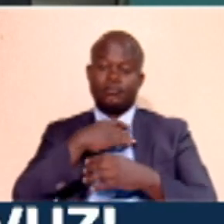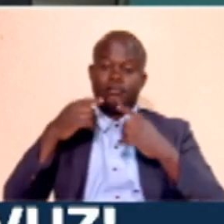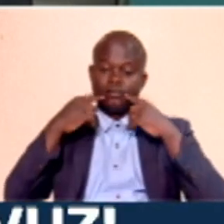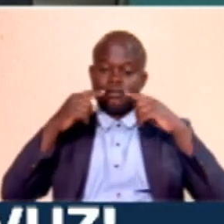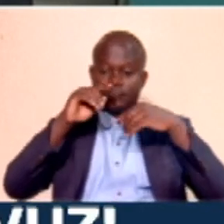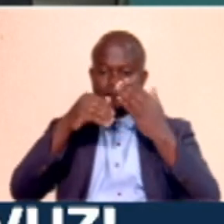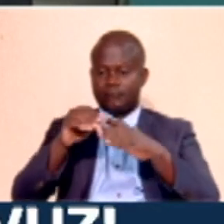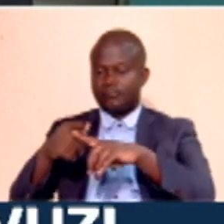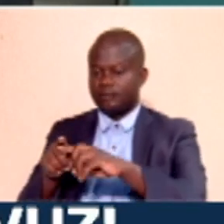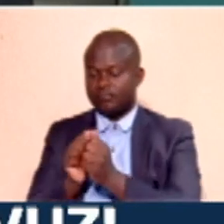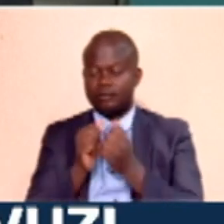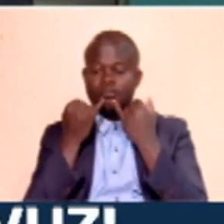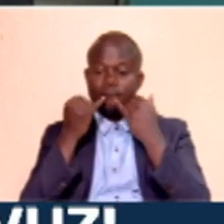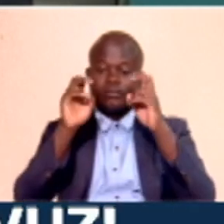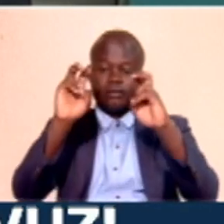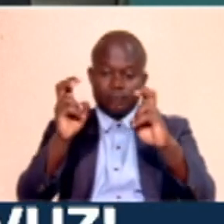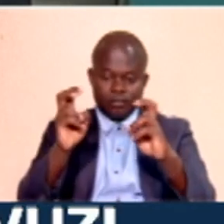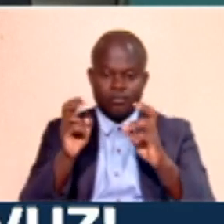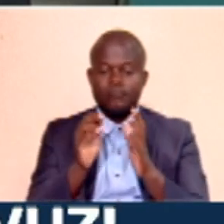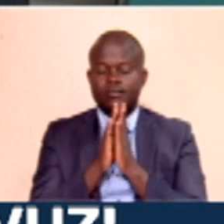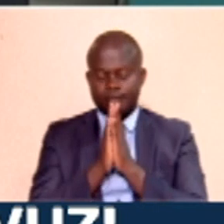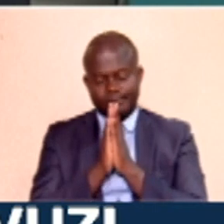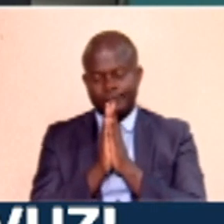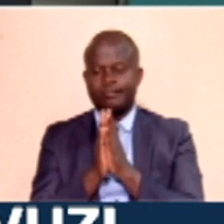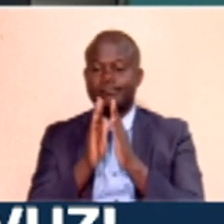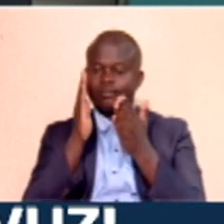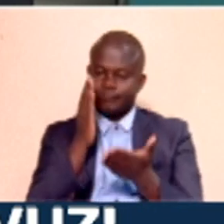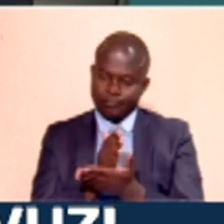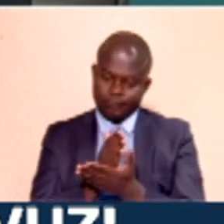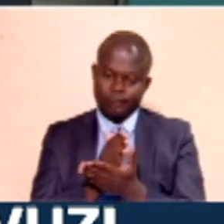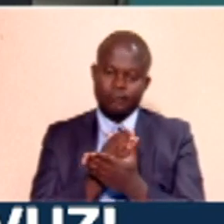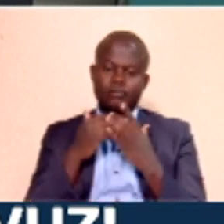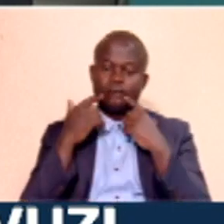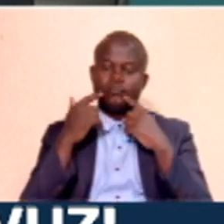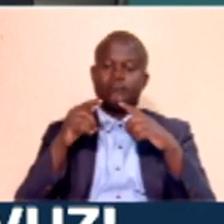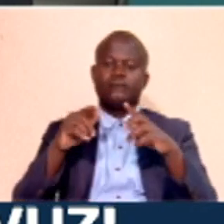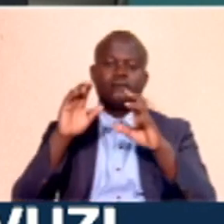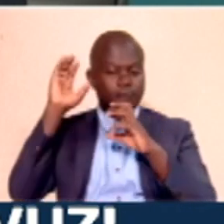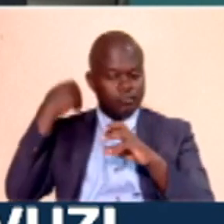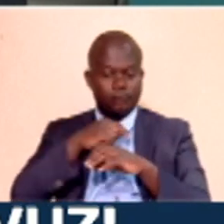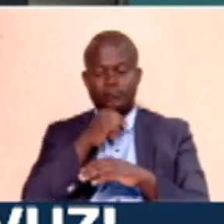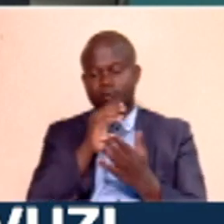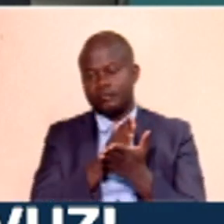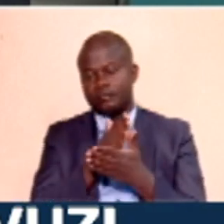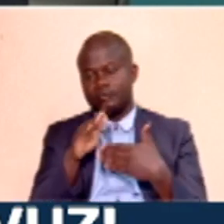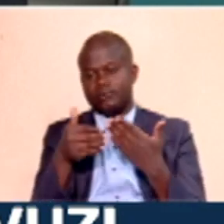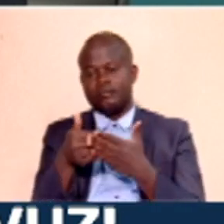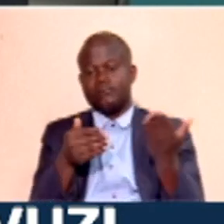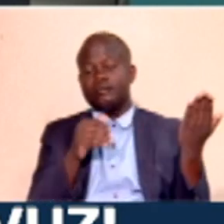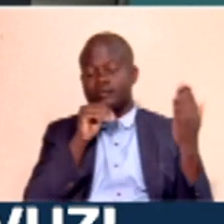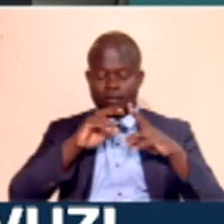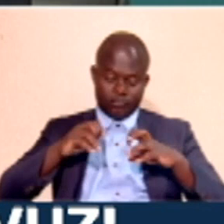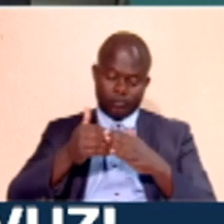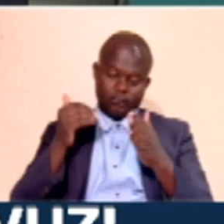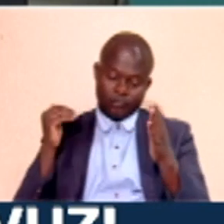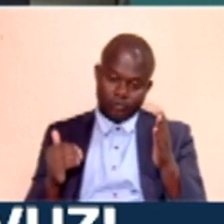ibitangazamakuru bitandukanye, tubibwira tuti nyabone murekeraho gutambutsa amakuru atariyo, abatabanje